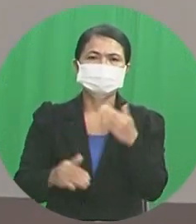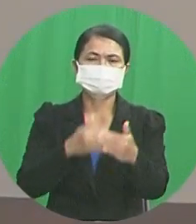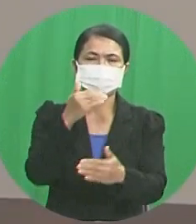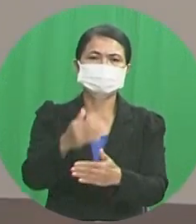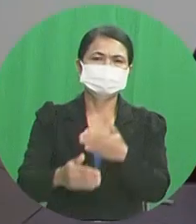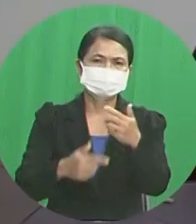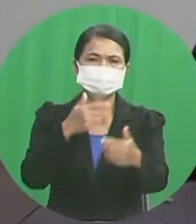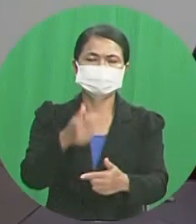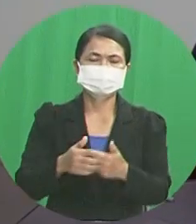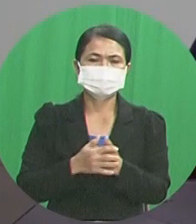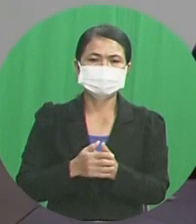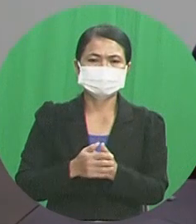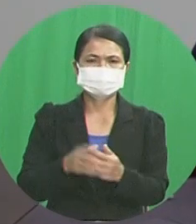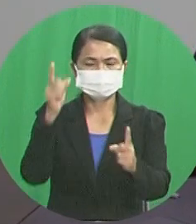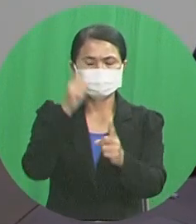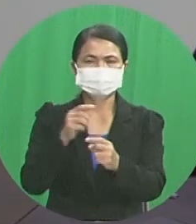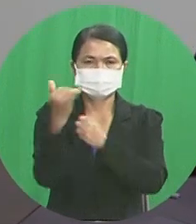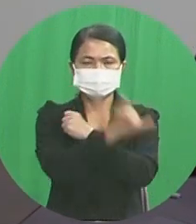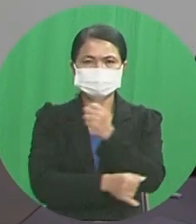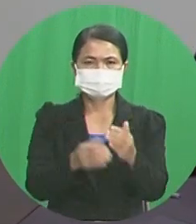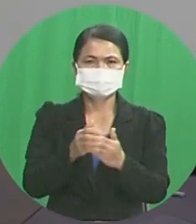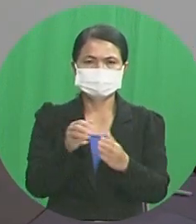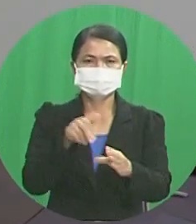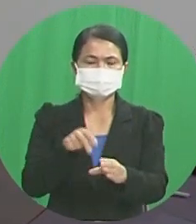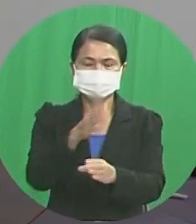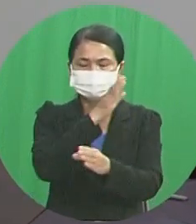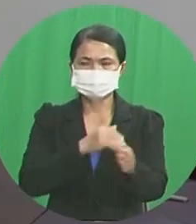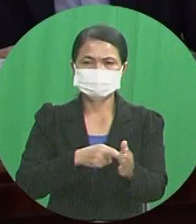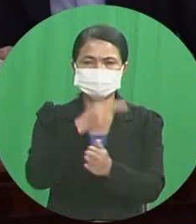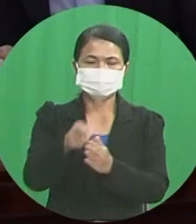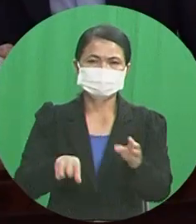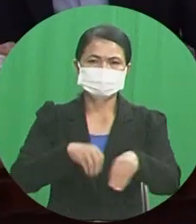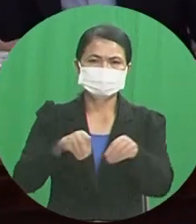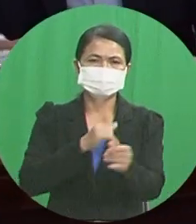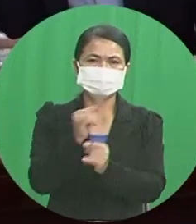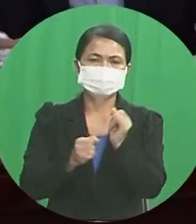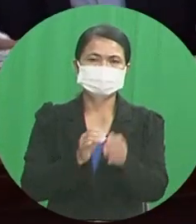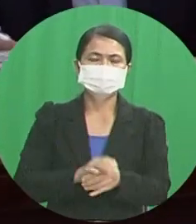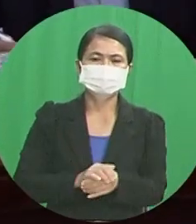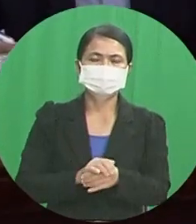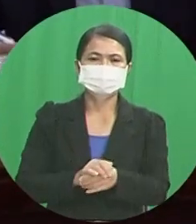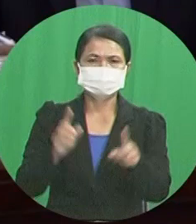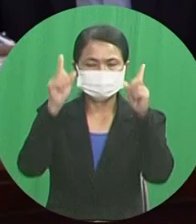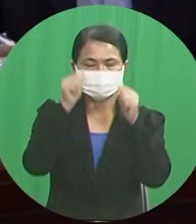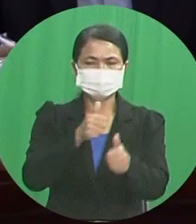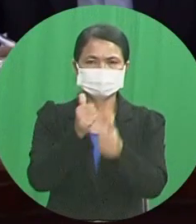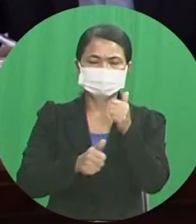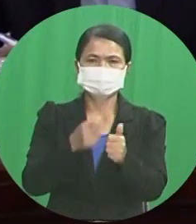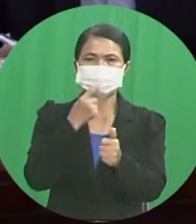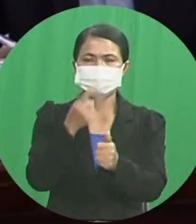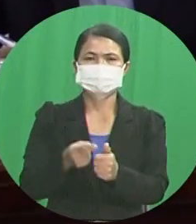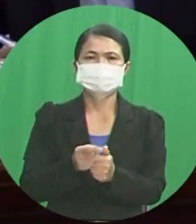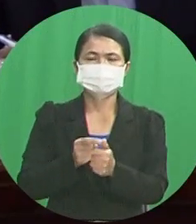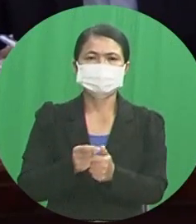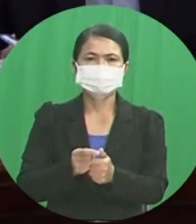ជាជំហានឆ្ពោះទៅប្រទេសនាំចេញកសិផលទៅកាន់ទីផ្សារអន្តរជាតិអាយុដំរដ្ឋមន្ត្រីបញ្ជាក់ថា